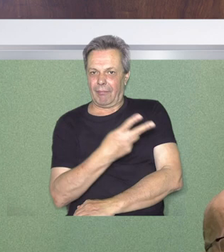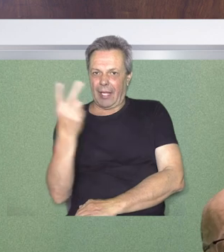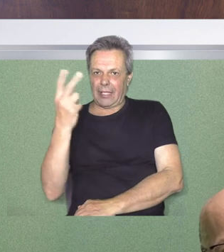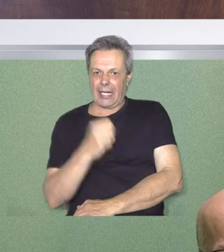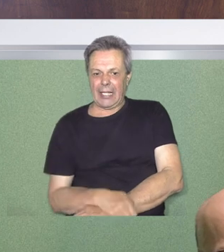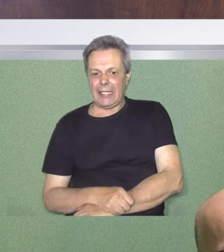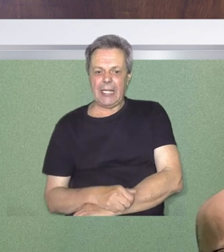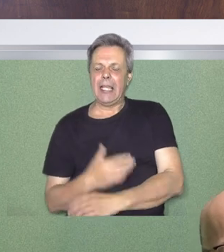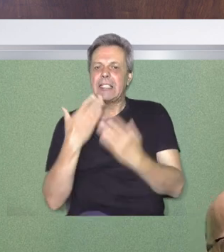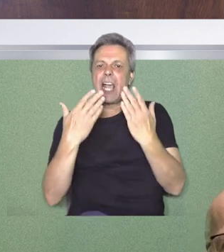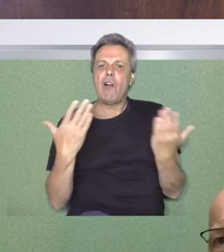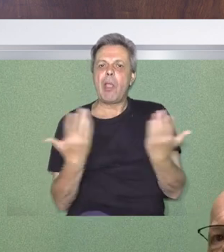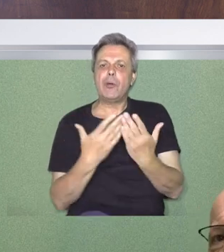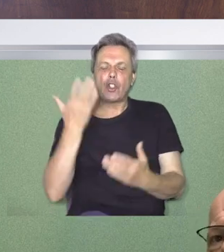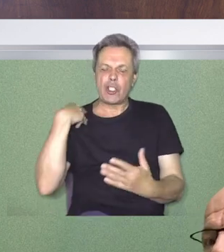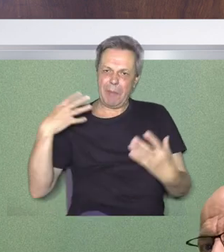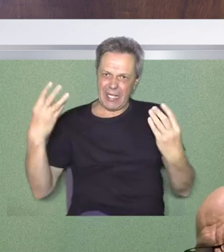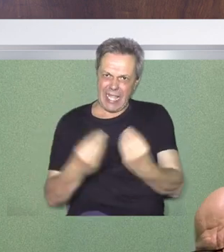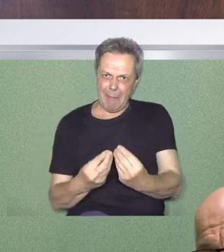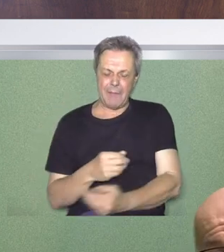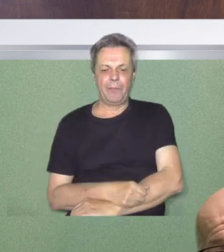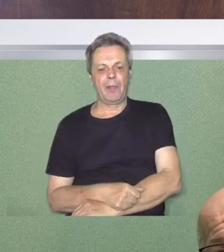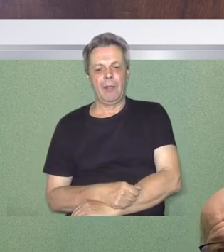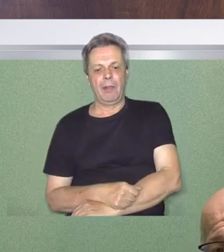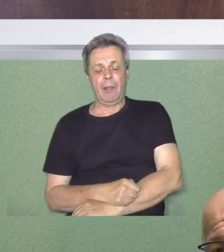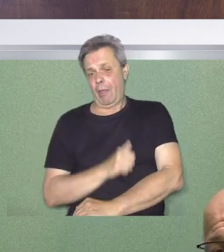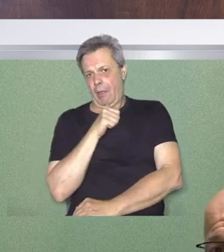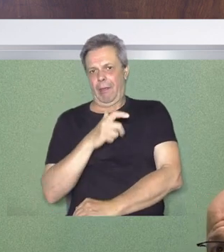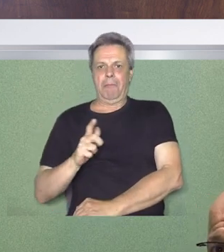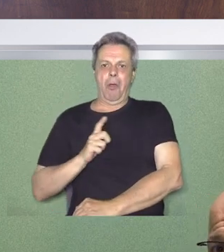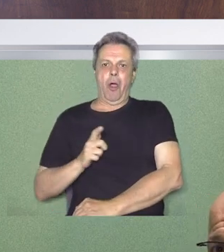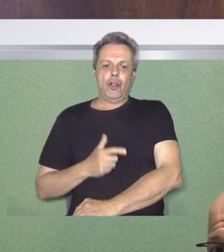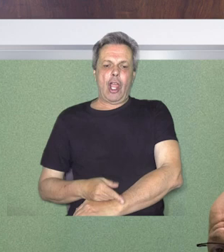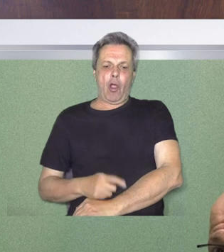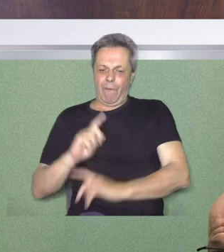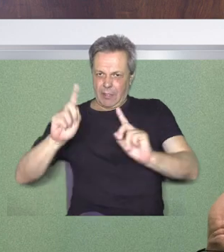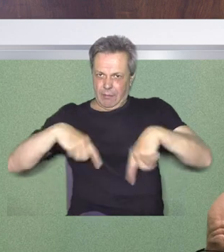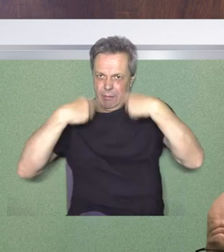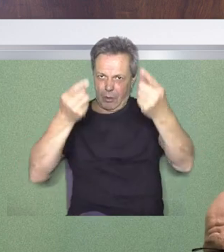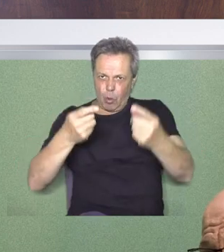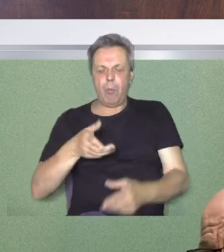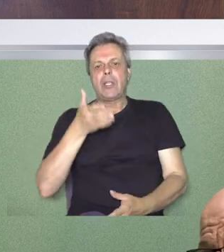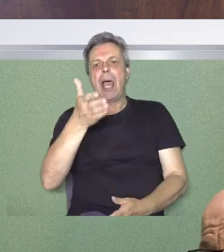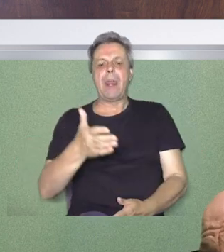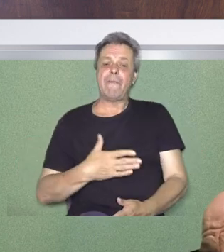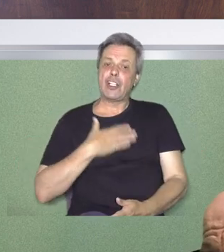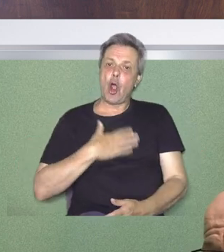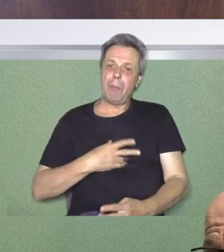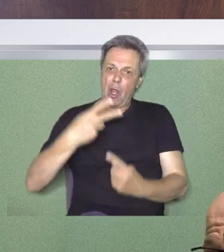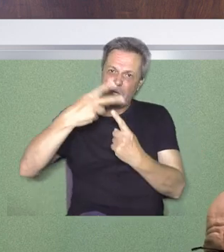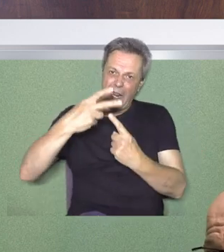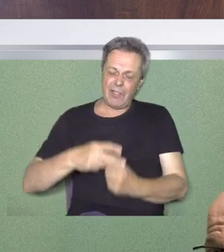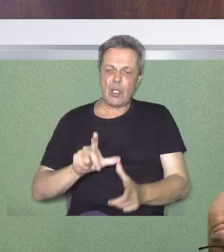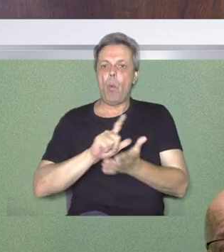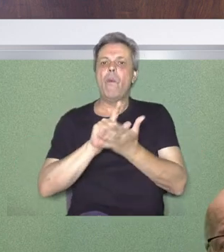Drage gledateljice i gledatelji, zahvaljujem što ste bili s nama i očekujem vas i sljedeći puta na vašoj